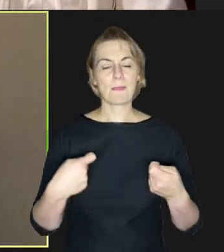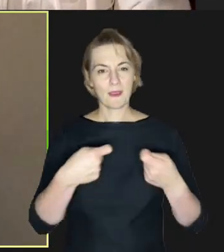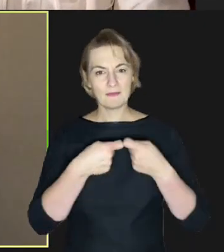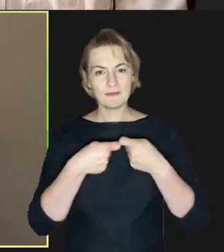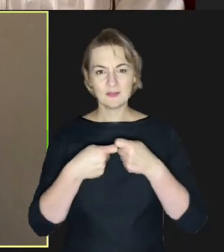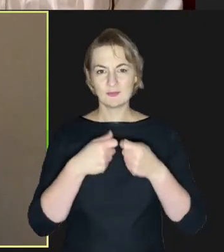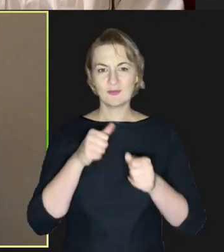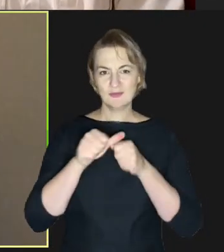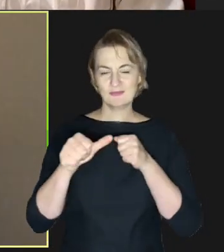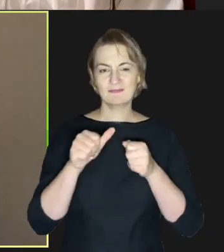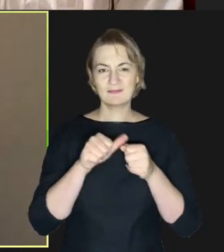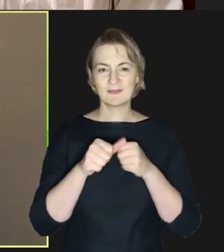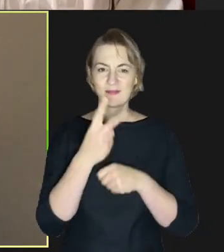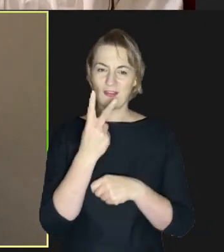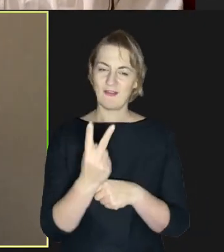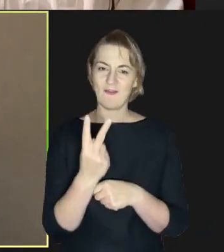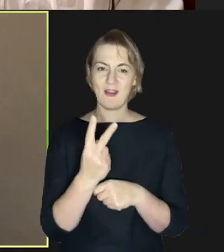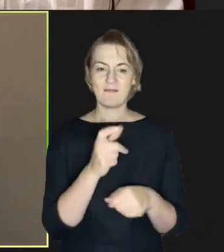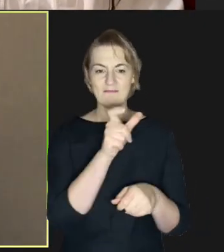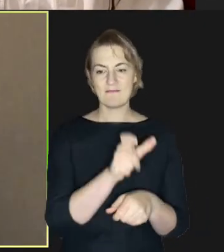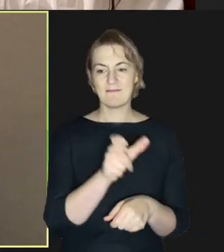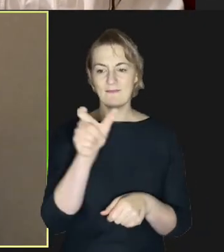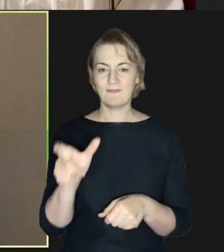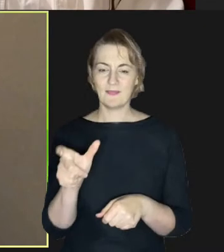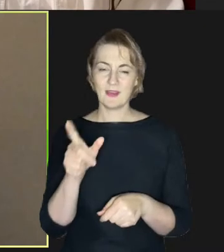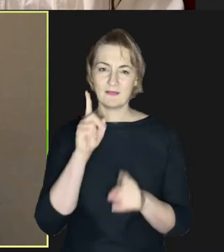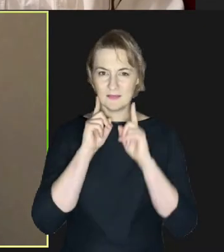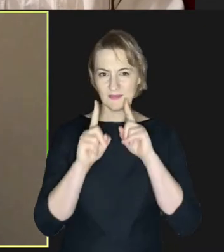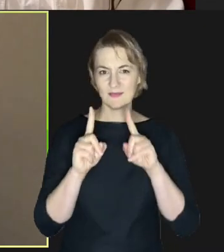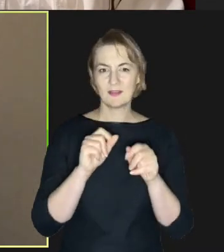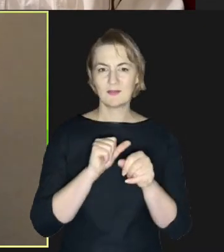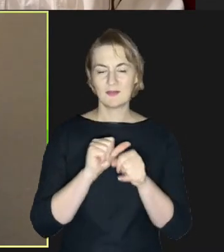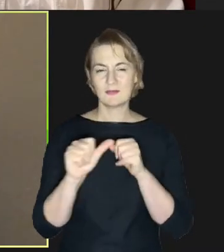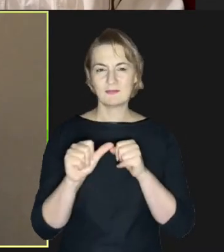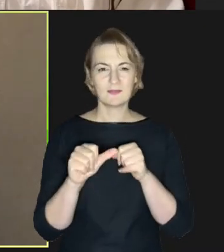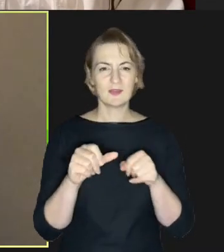tak? A to jest tak naprawdę tożsamość, tak?